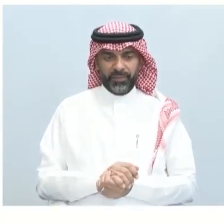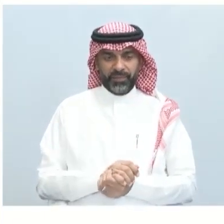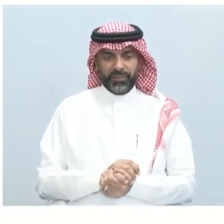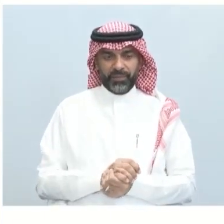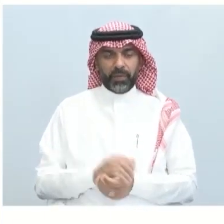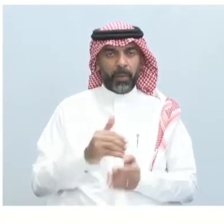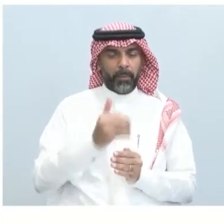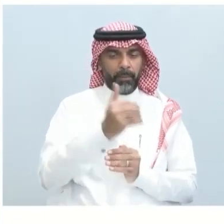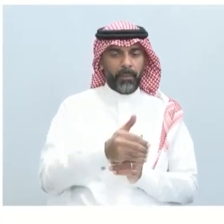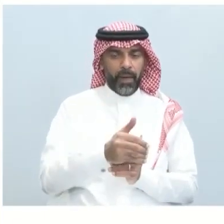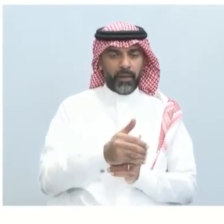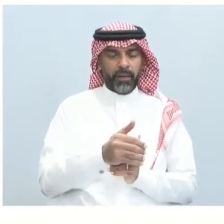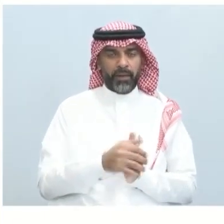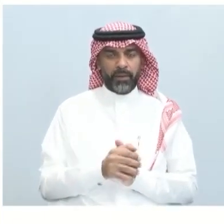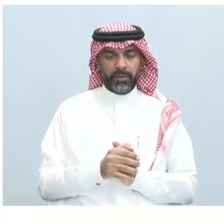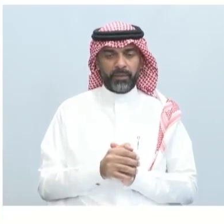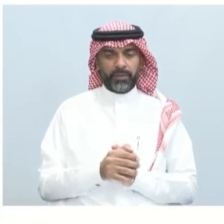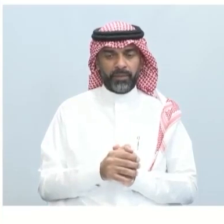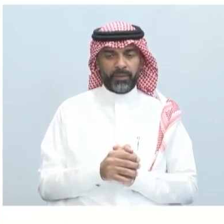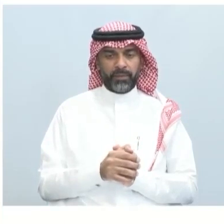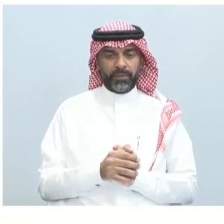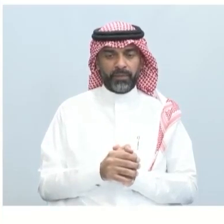بعد ذلك سكيب.